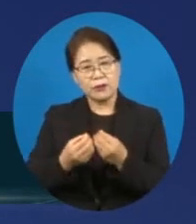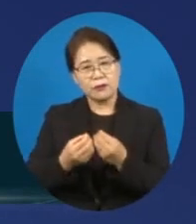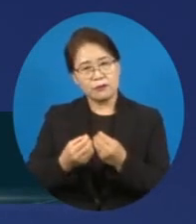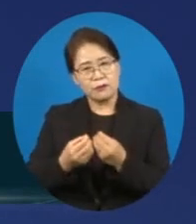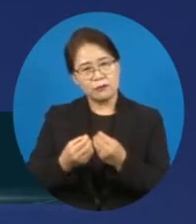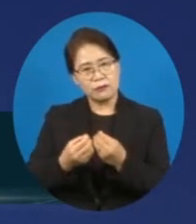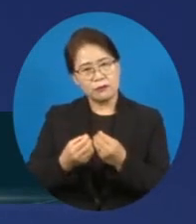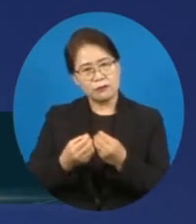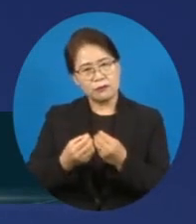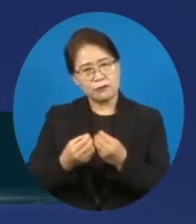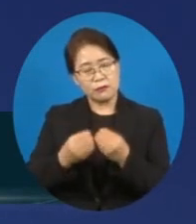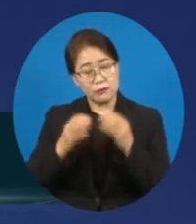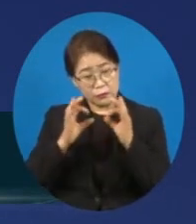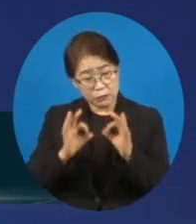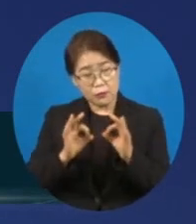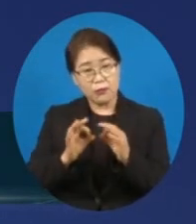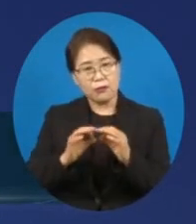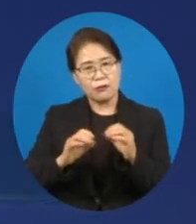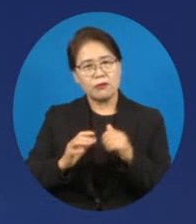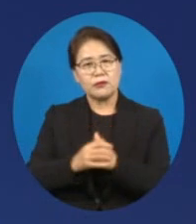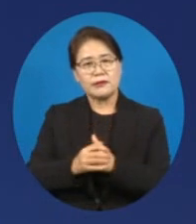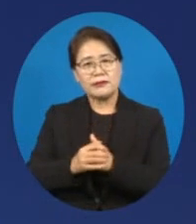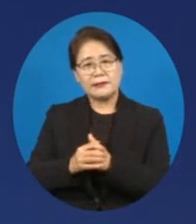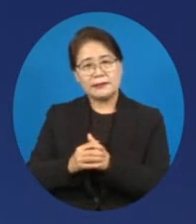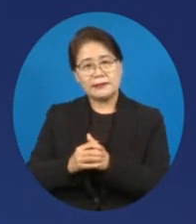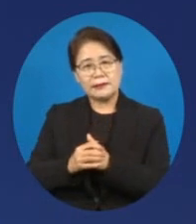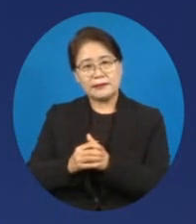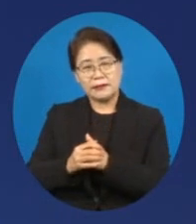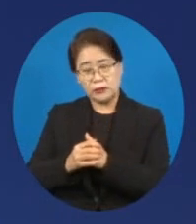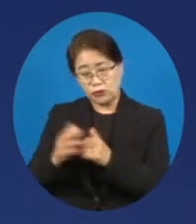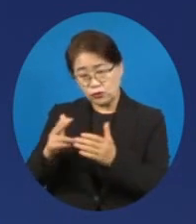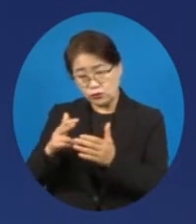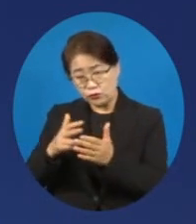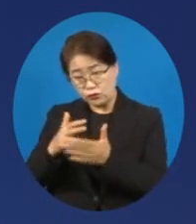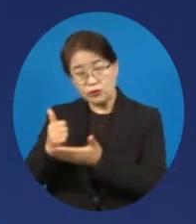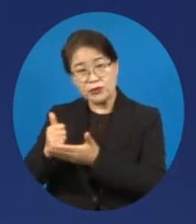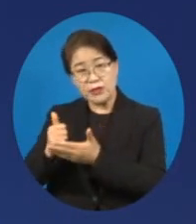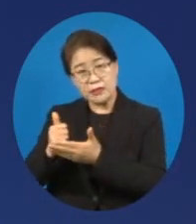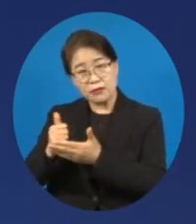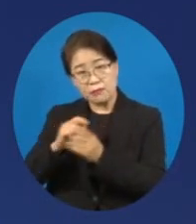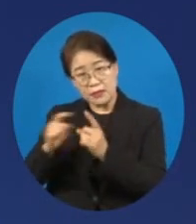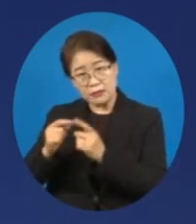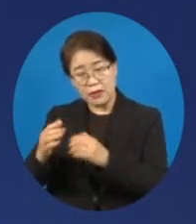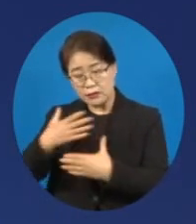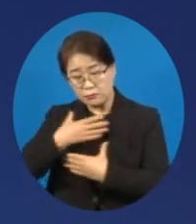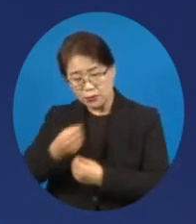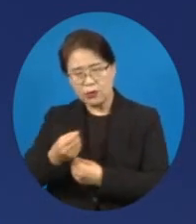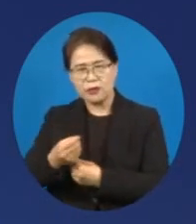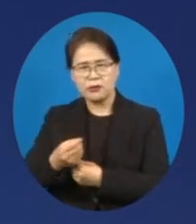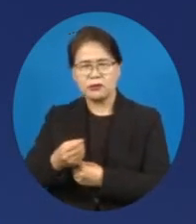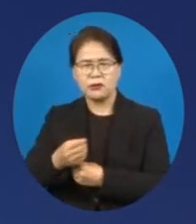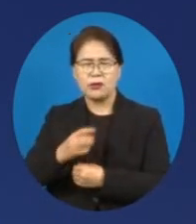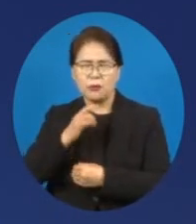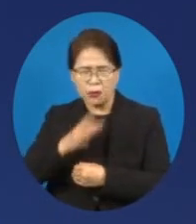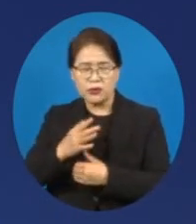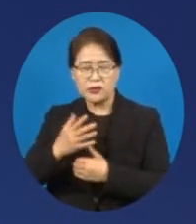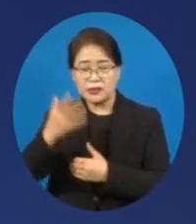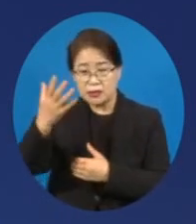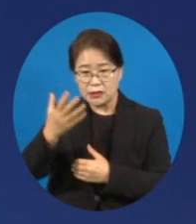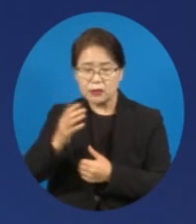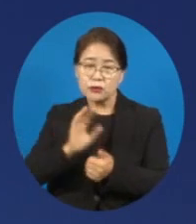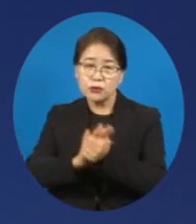예수님이 말씀하신이 평안은 세상은 줄 수 없고 오직 보혜사 성령님만이